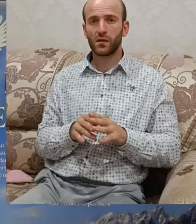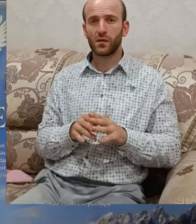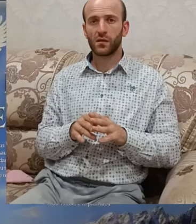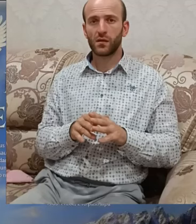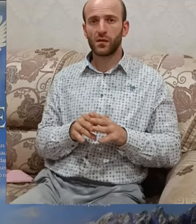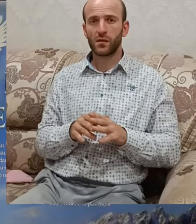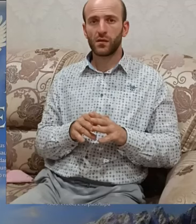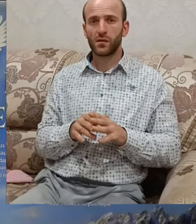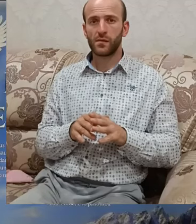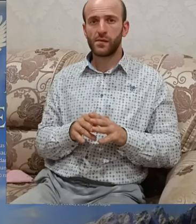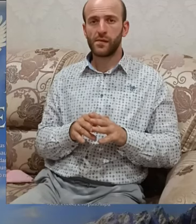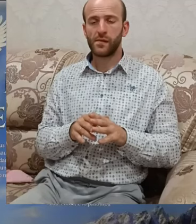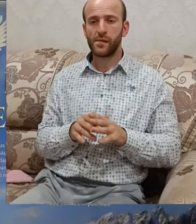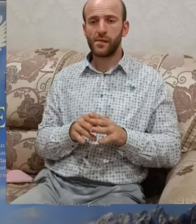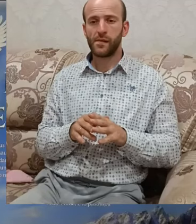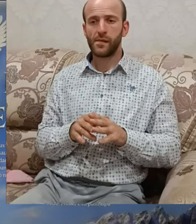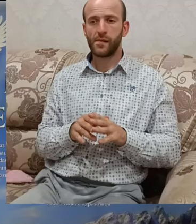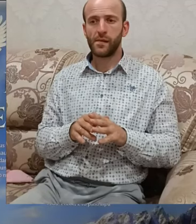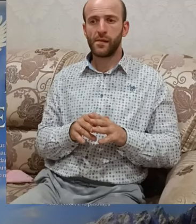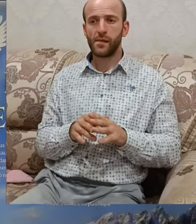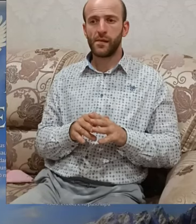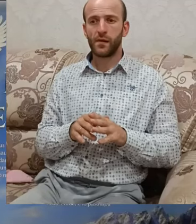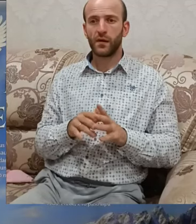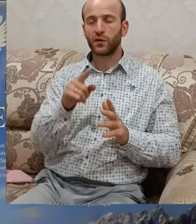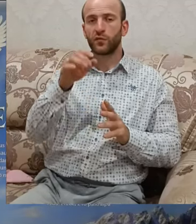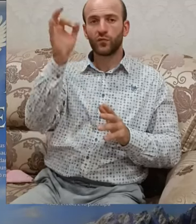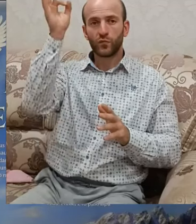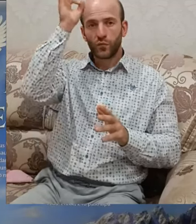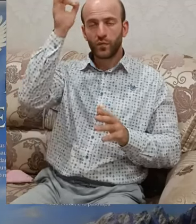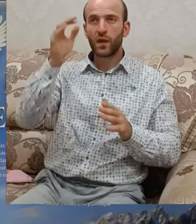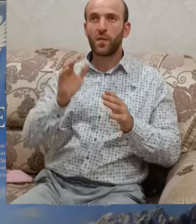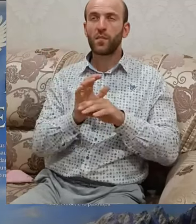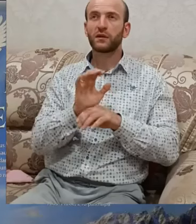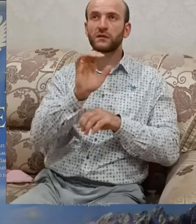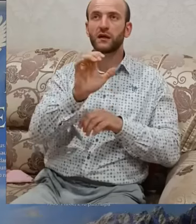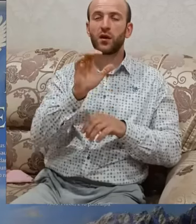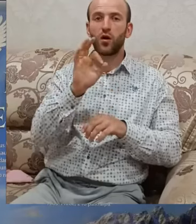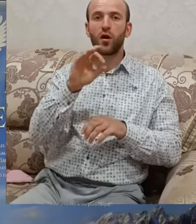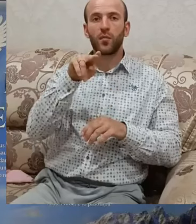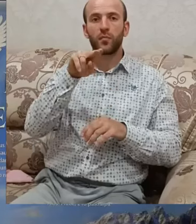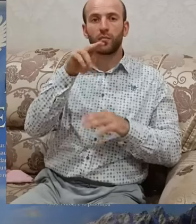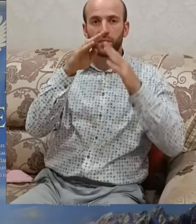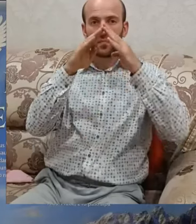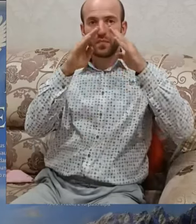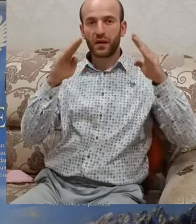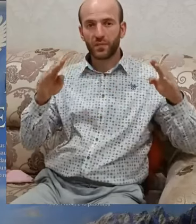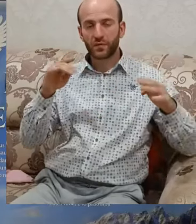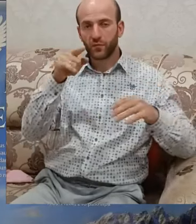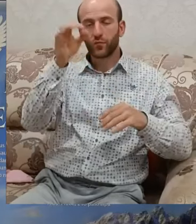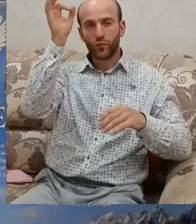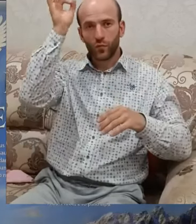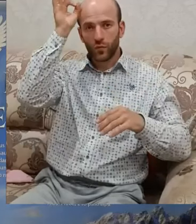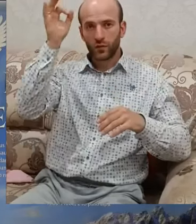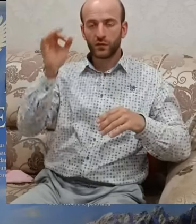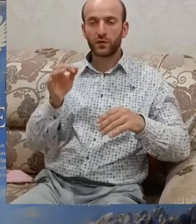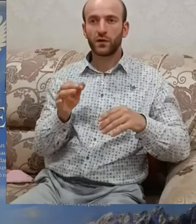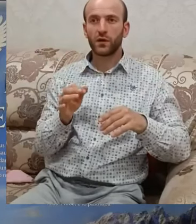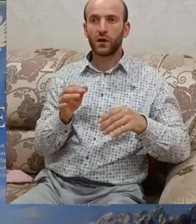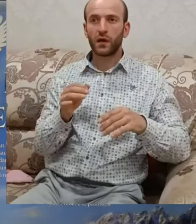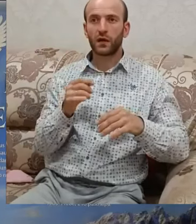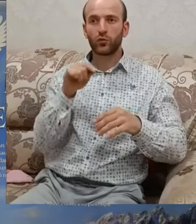piramidės žinę? Помните ли вы послание пирамиды? Čia yra klausimas. Здесь вопрос. Jis labai teisingas. Он